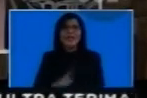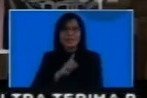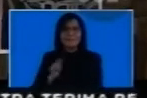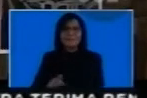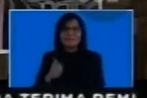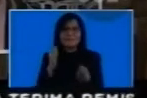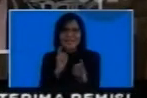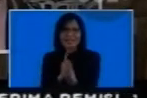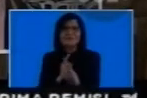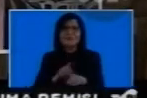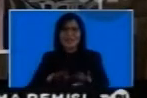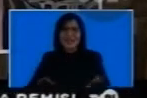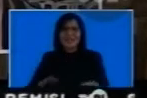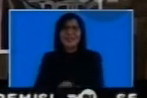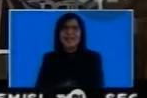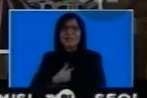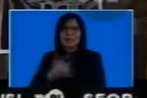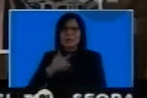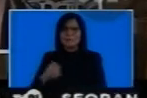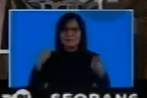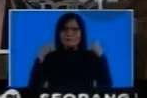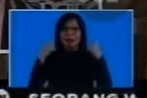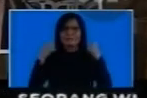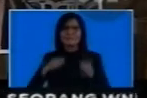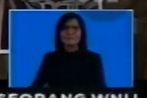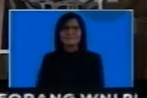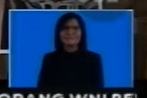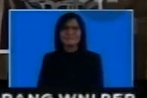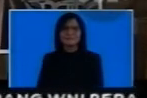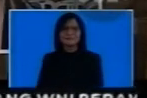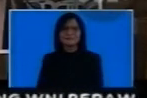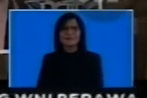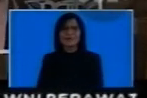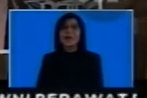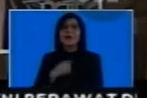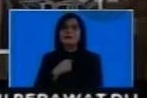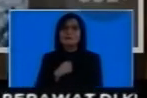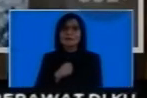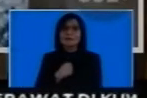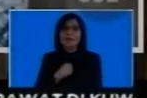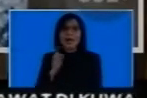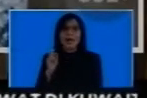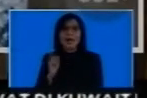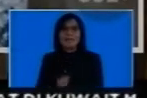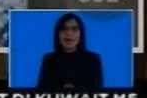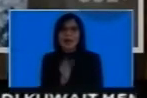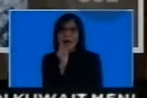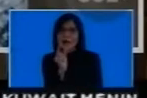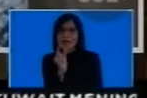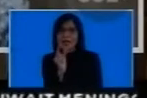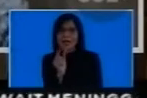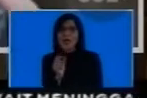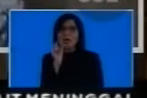ketemu anak-anak. Tapi saya tetap semangat untuk kasih pembelajaran buat mereka. Saya ada